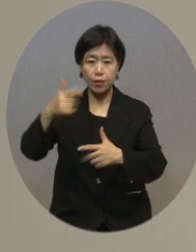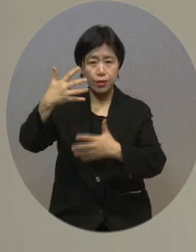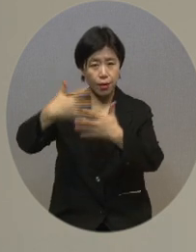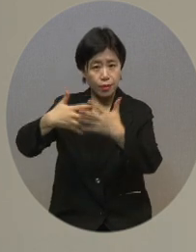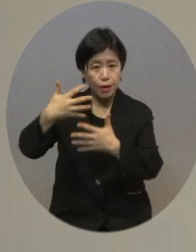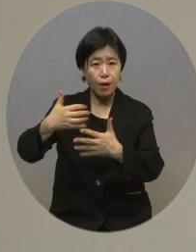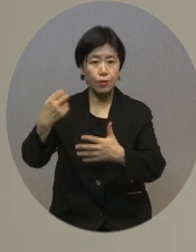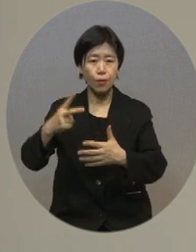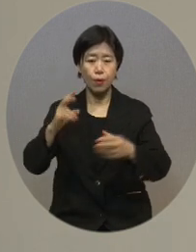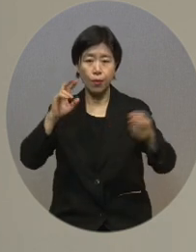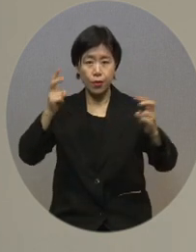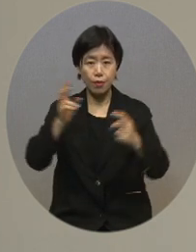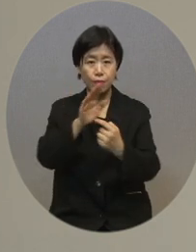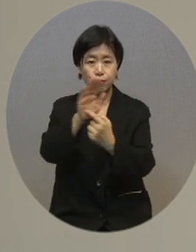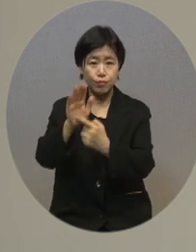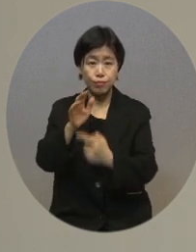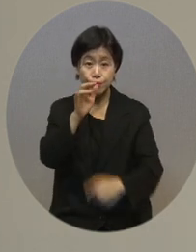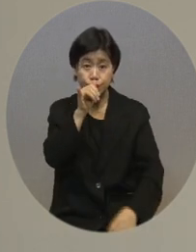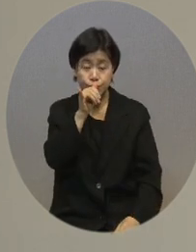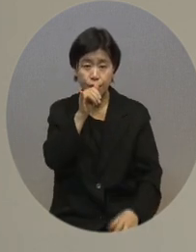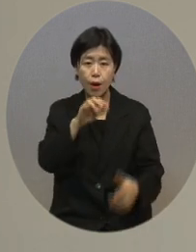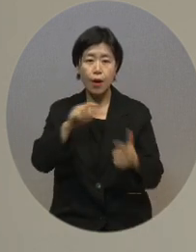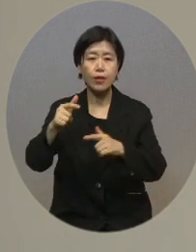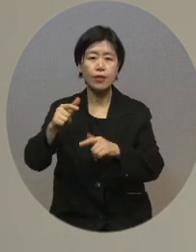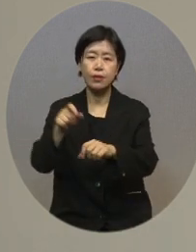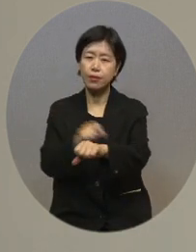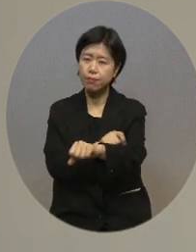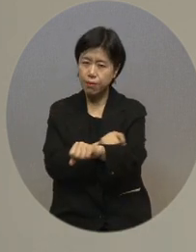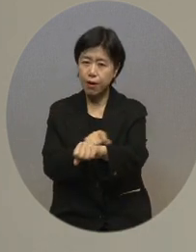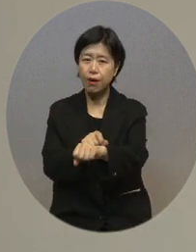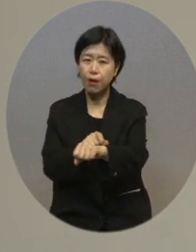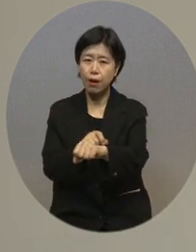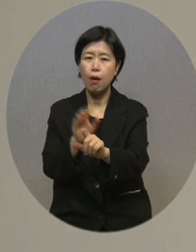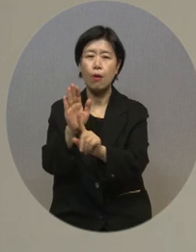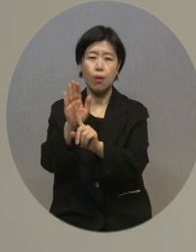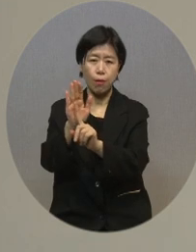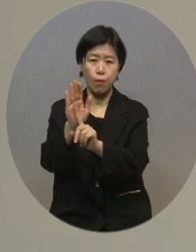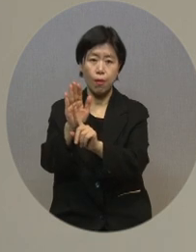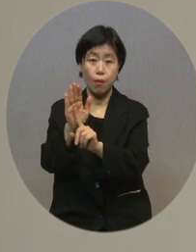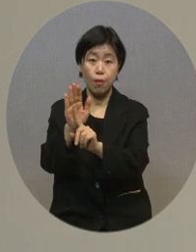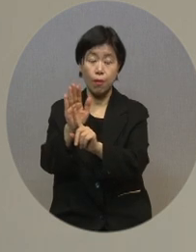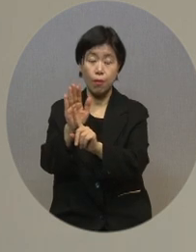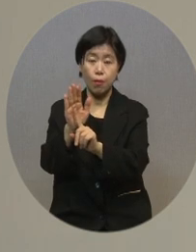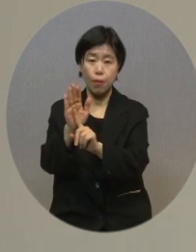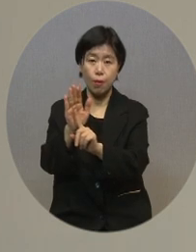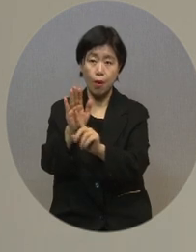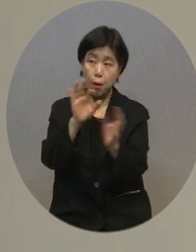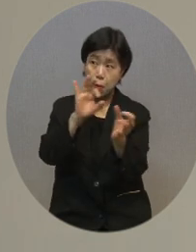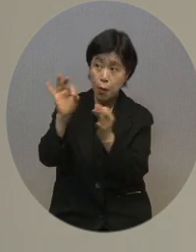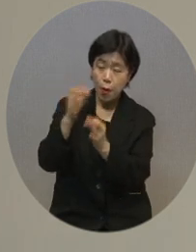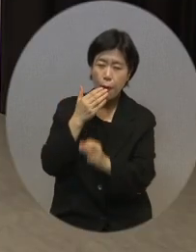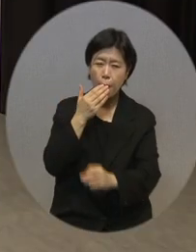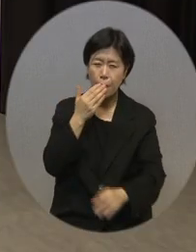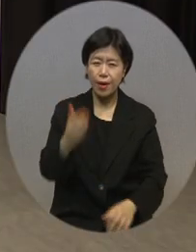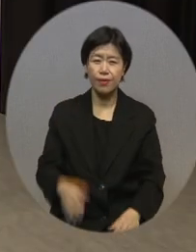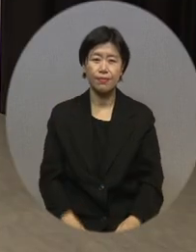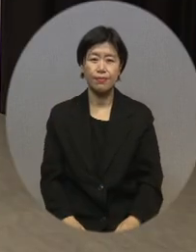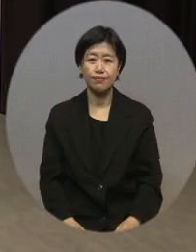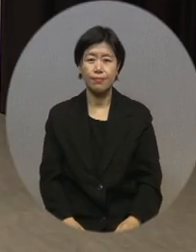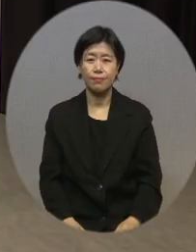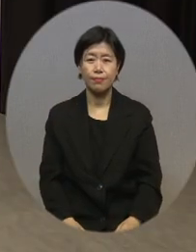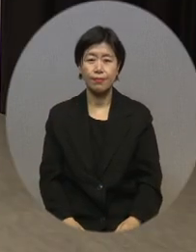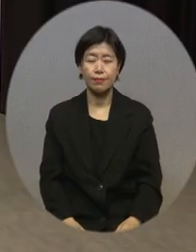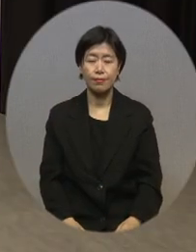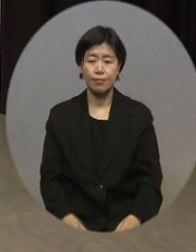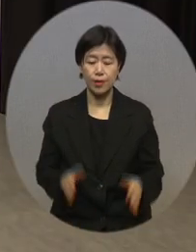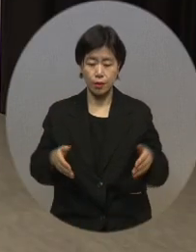또 기업을 알릴 수 있는 아주 독특한 그런 광고들이 또 이 볼거리가 될 수 있을 것 같습니다. 말하자면